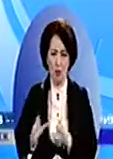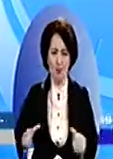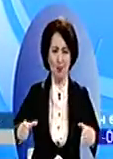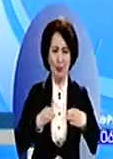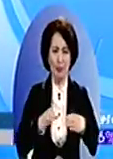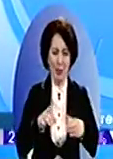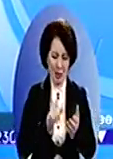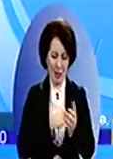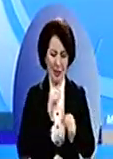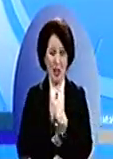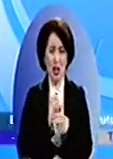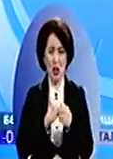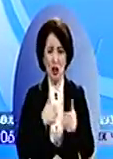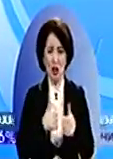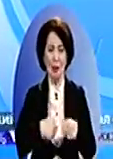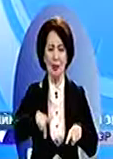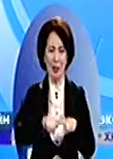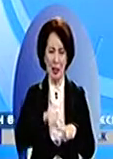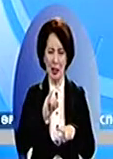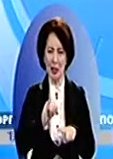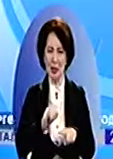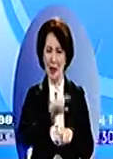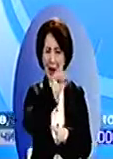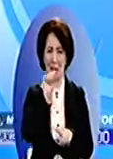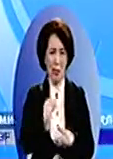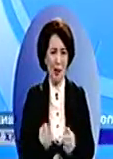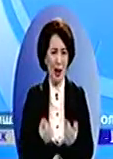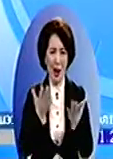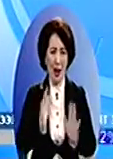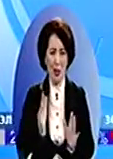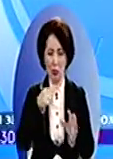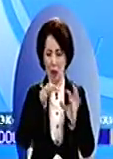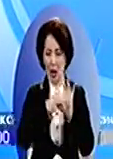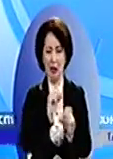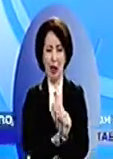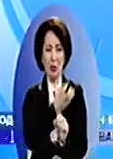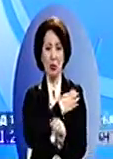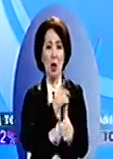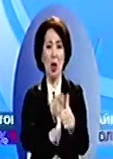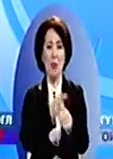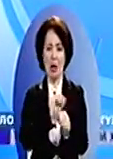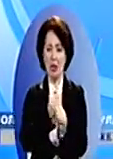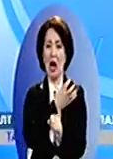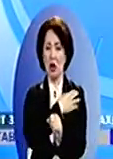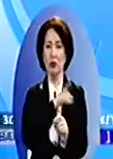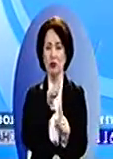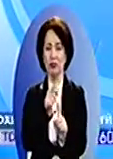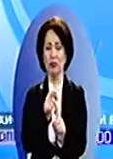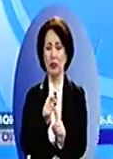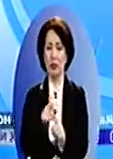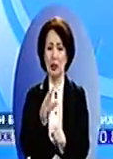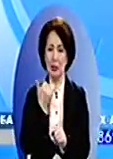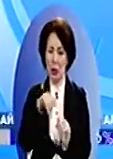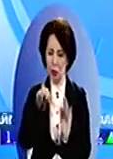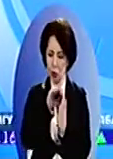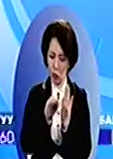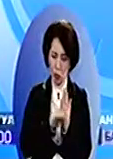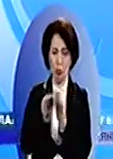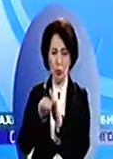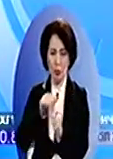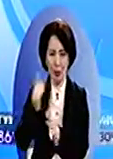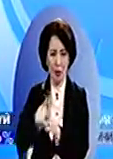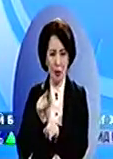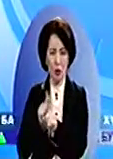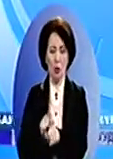хэмжээг авч байгаа. За дахин ийм асуудал гарахгүй тулд хариуцлага алдсан хүмүүст арга хэмжээ тооцсон. Зарим дүрм журм хэрэгжилтийг яаралтай хангуулах тал дээр